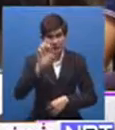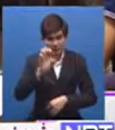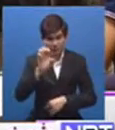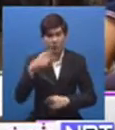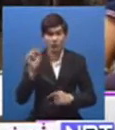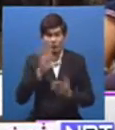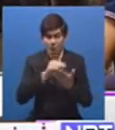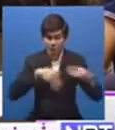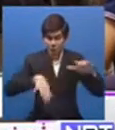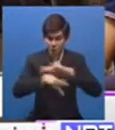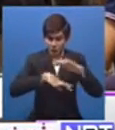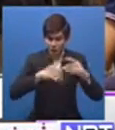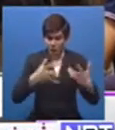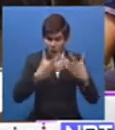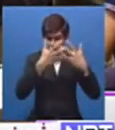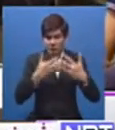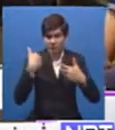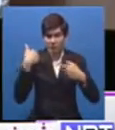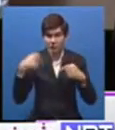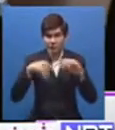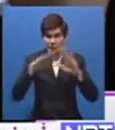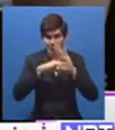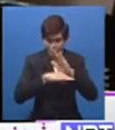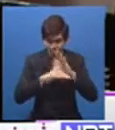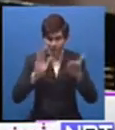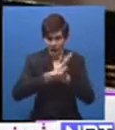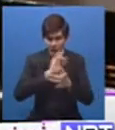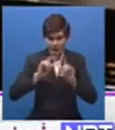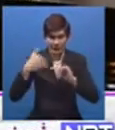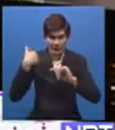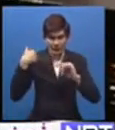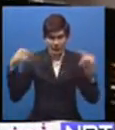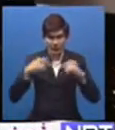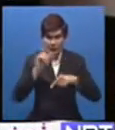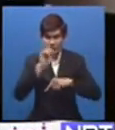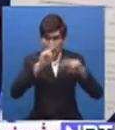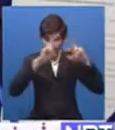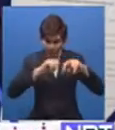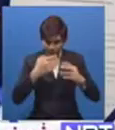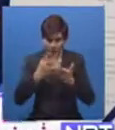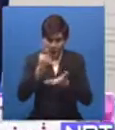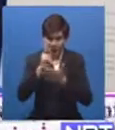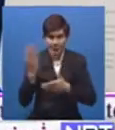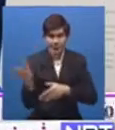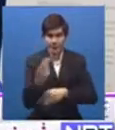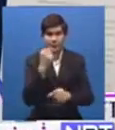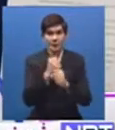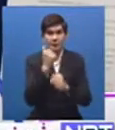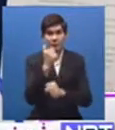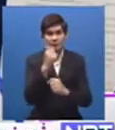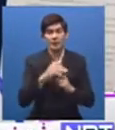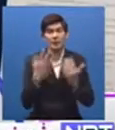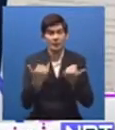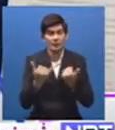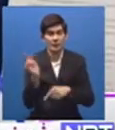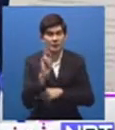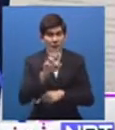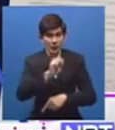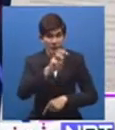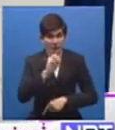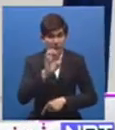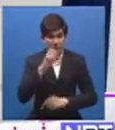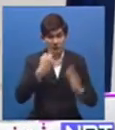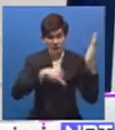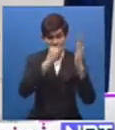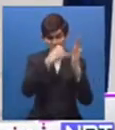สภาอุตสาหกรรมซึ่งจะช่วยลดขั้นตอนด้านเอกสารต่างๆทำให้การพิจารณาสินเชื่อทำได้รวดเร็วมากขึ้นโดยเฉพาะ SMEใน